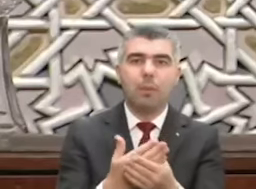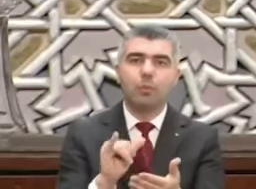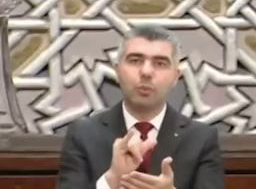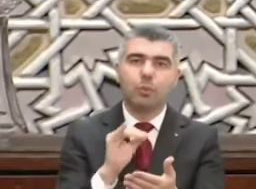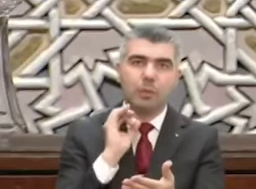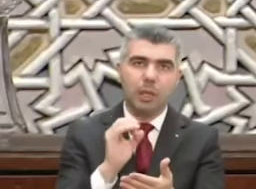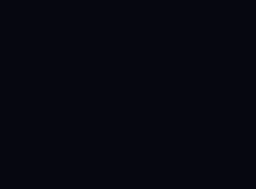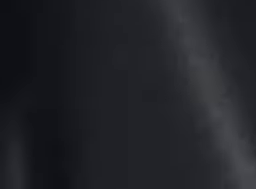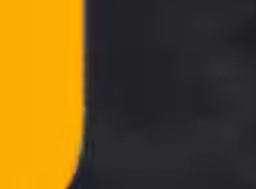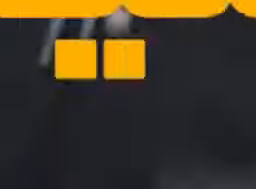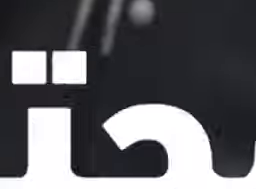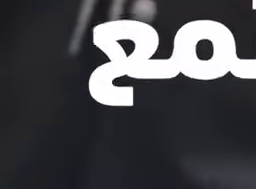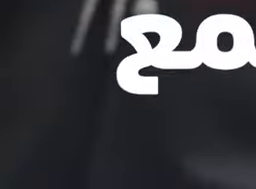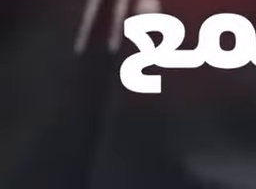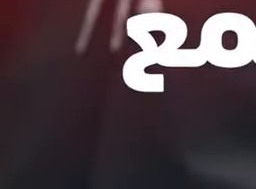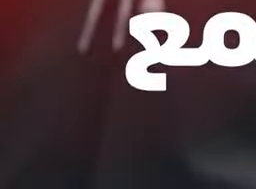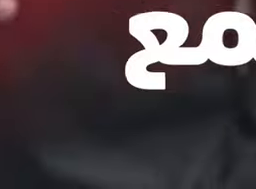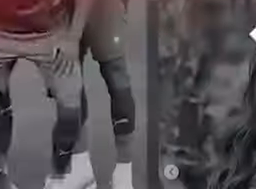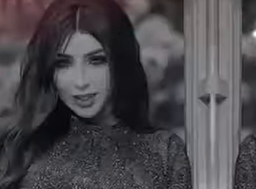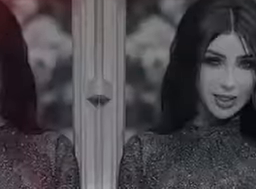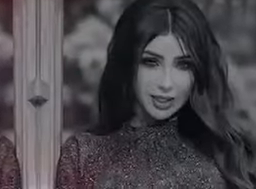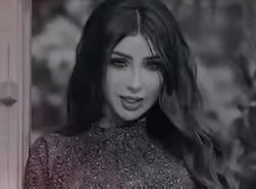شكرا شكرا